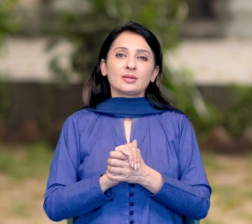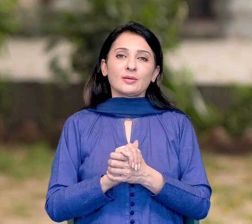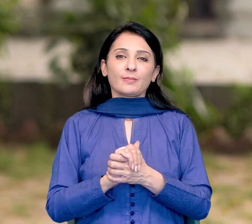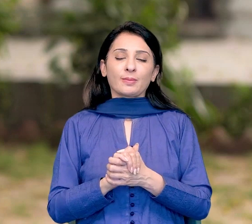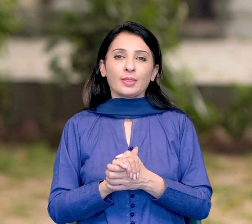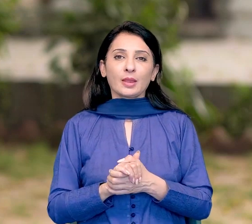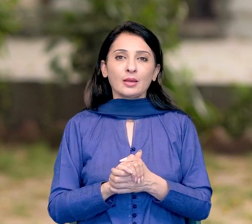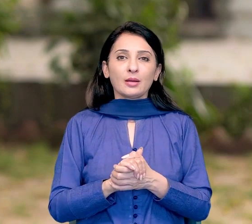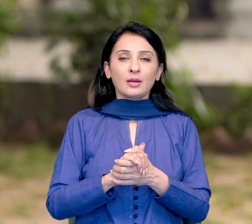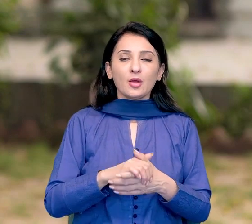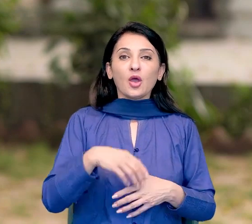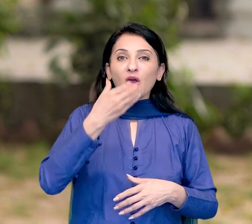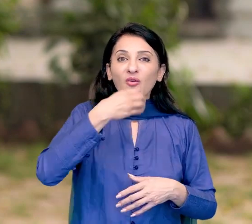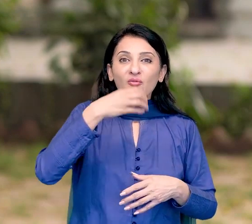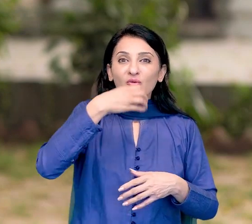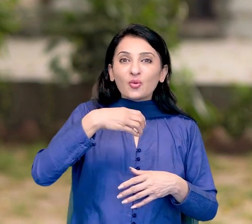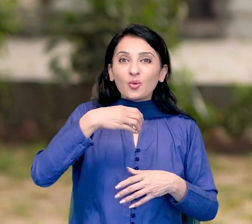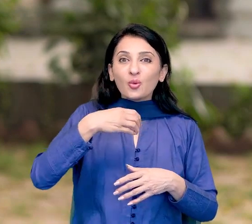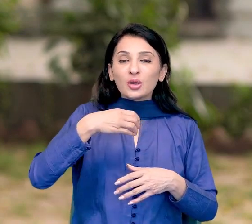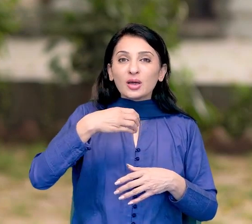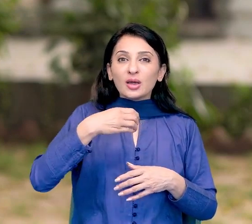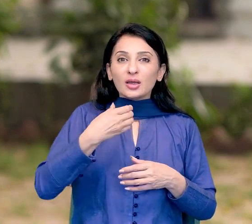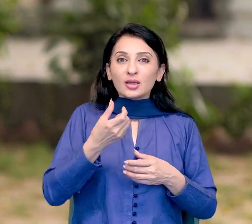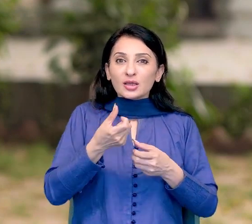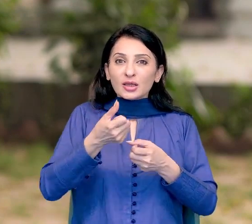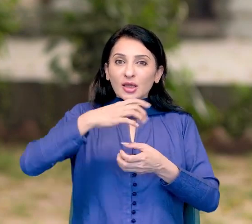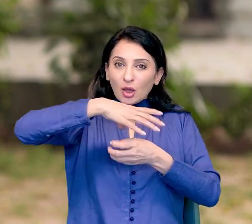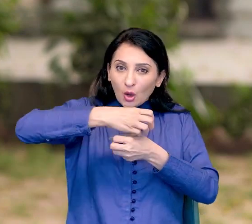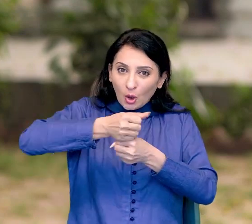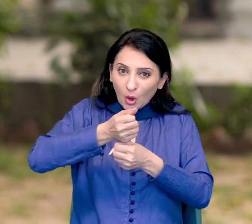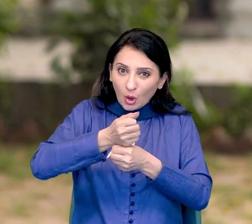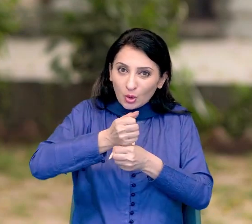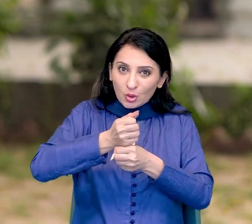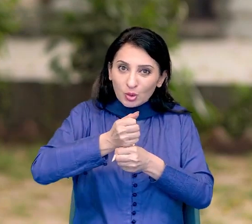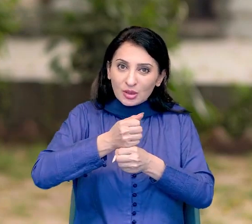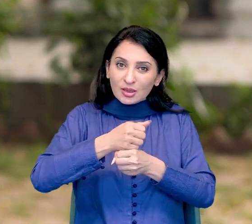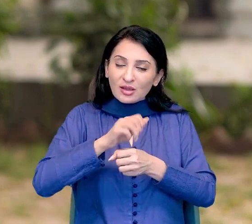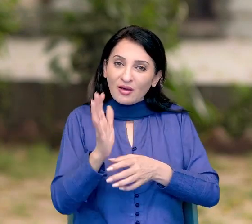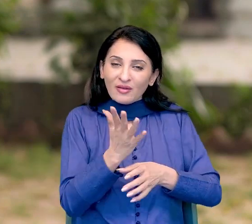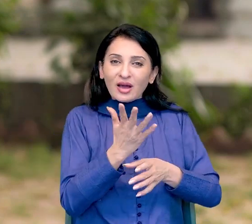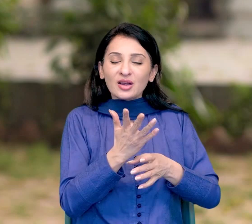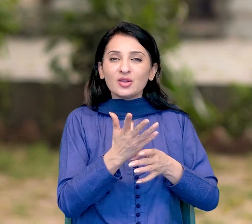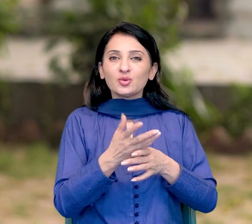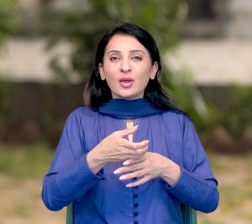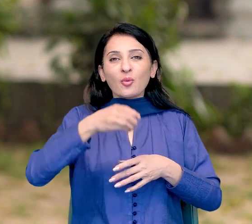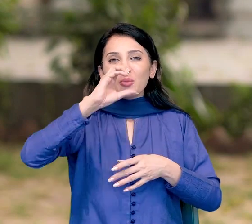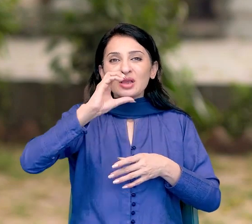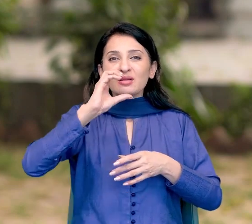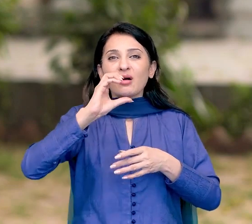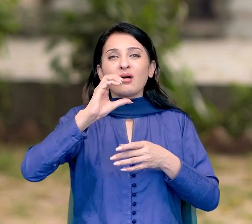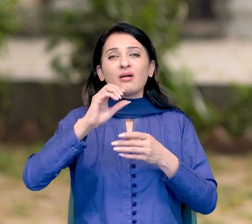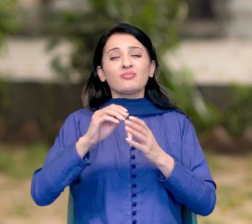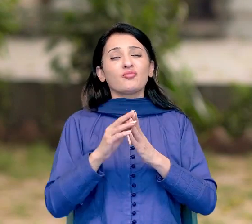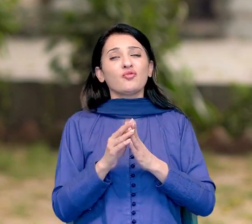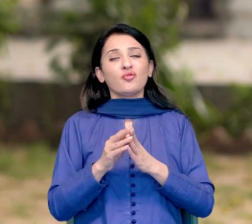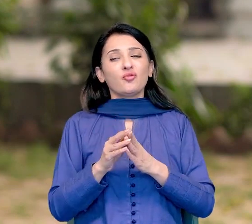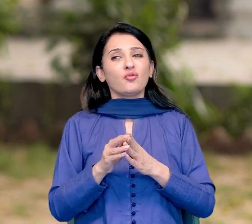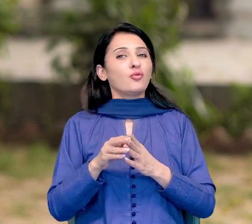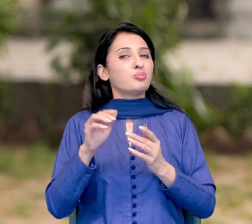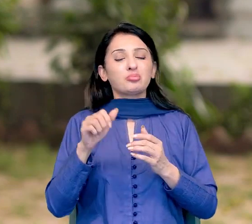کے fruit juices. Fruit juices are not healthy. Even اگر آپ گھر پہ بھی نکال رہے ہیں جوس, remember that's a